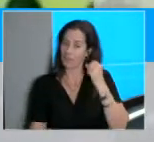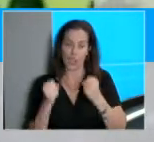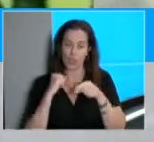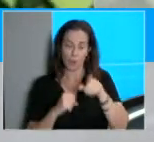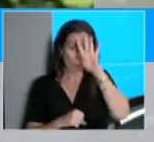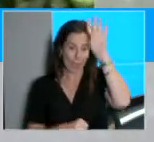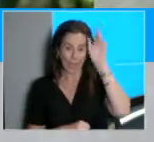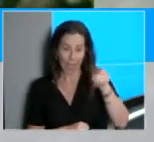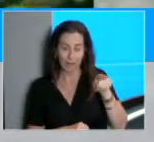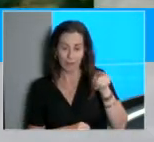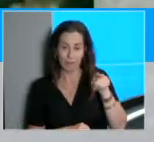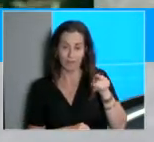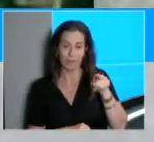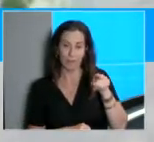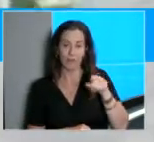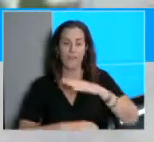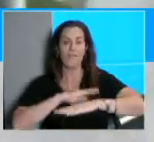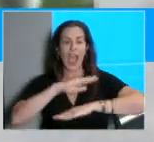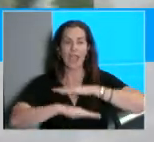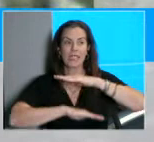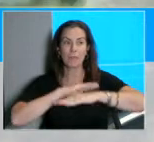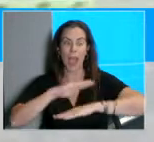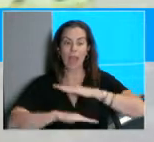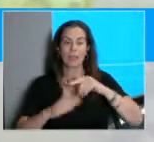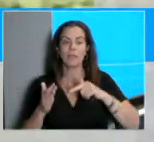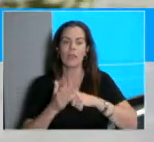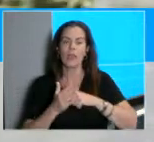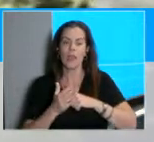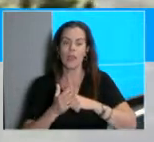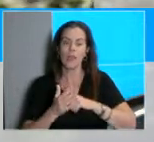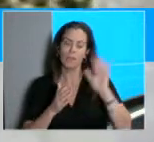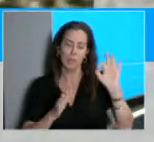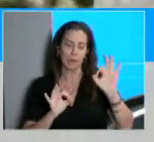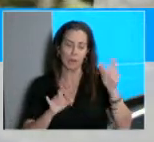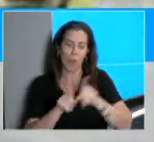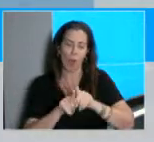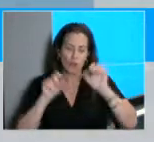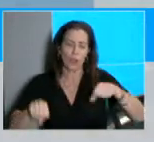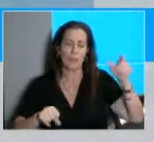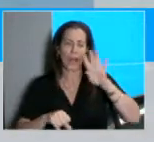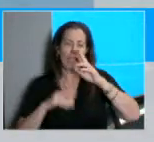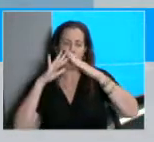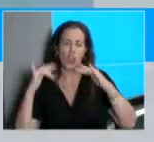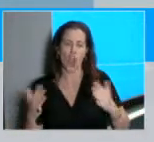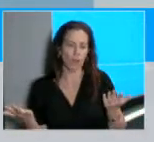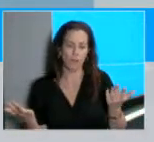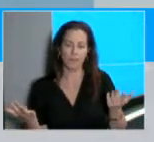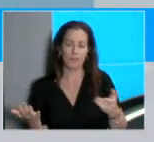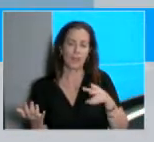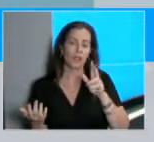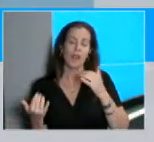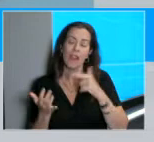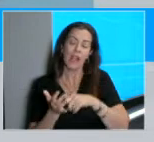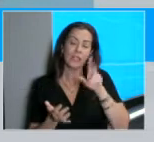שבו האיראנים והחיזבאללה הם בעצם מובילים את המדינה הזאת. ולכן, יש